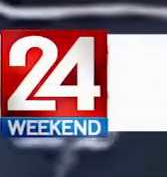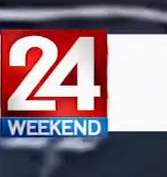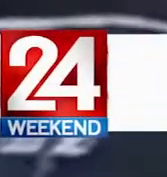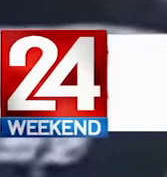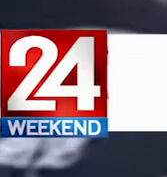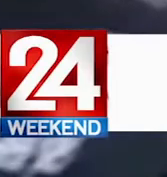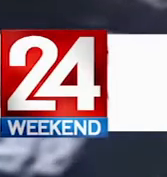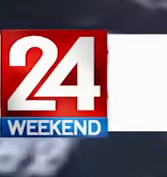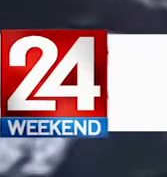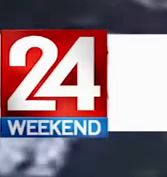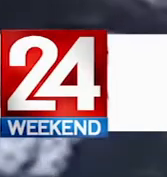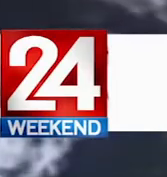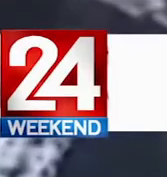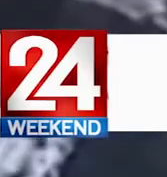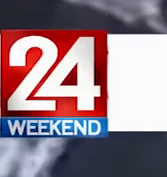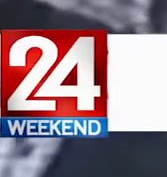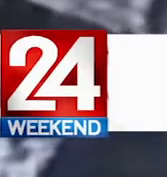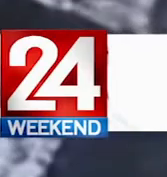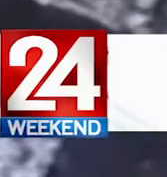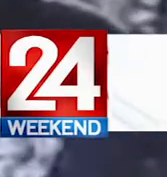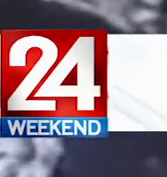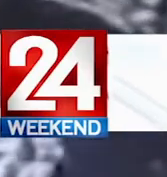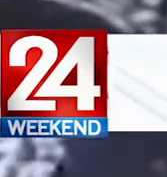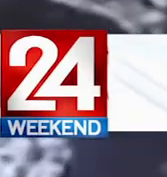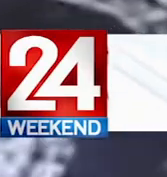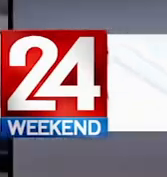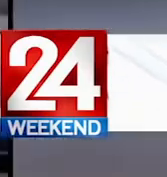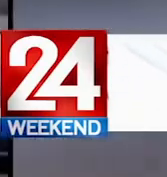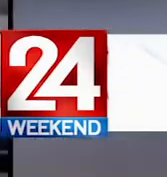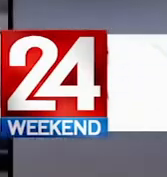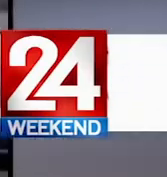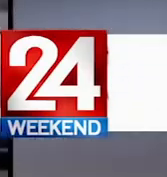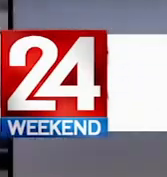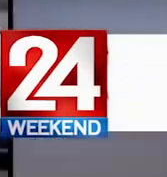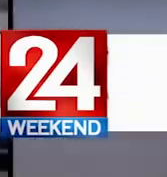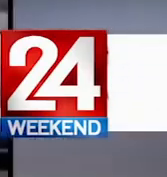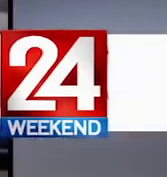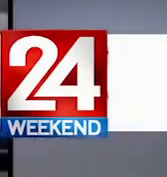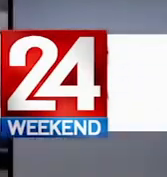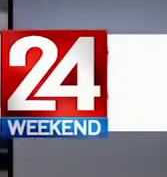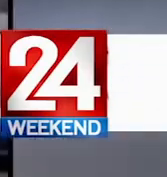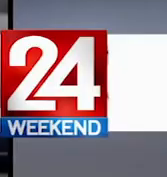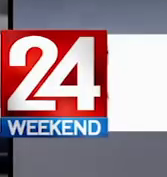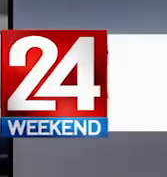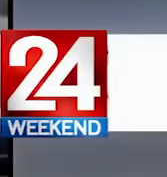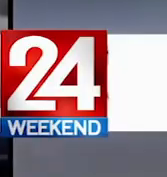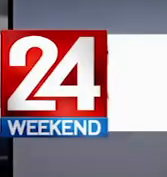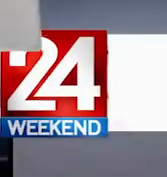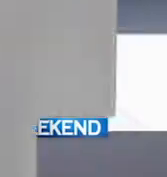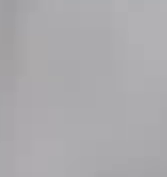Hulikam, gwardiya sa Bulacan, pinaghahampas na sa ulo, ninakawan pa sa gitna ng duty.